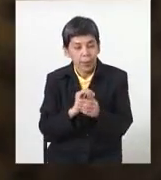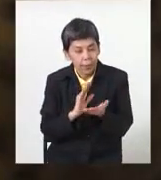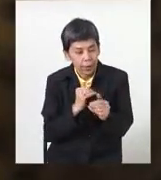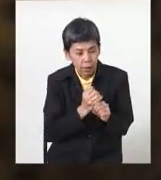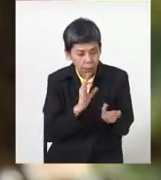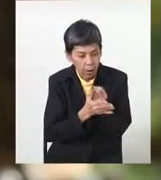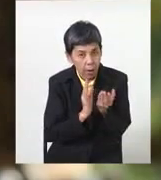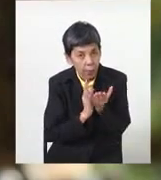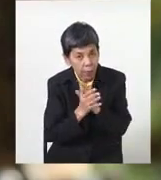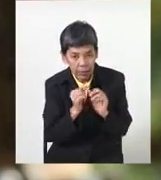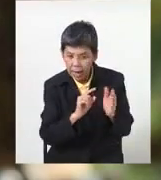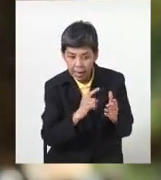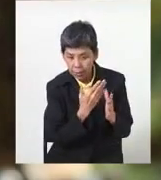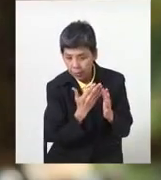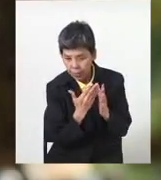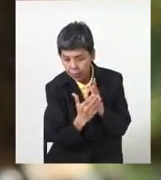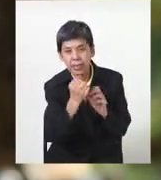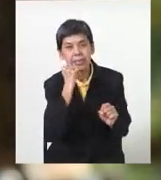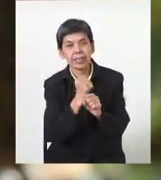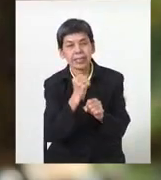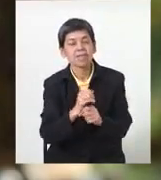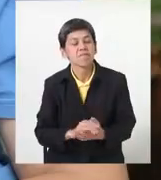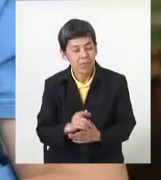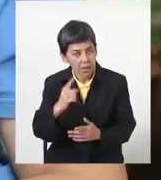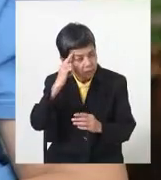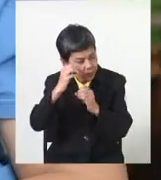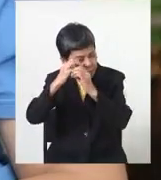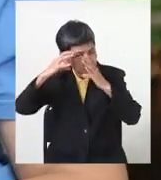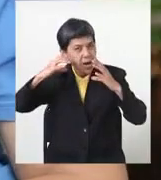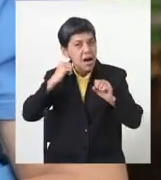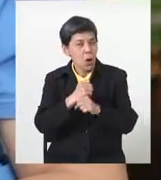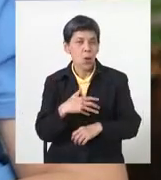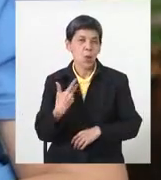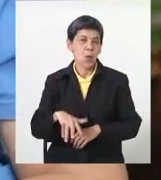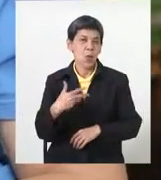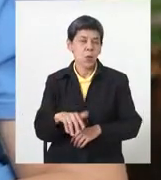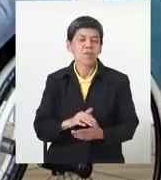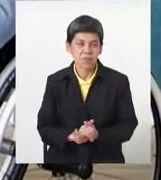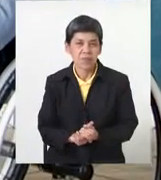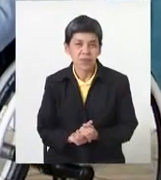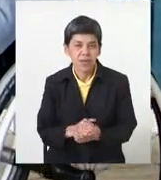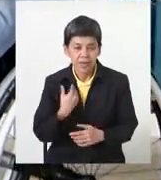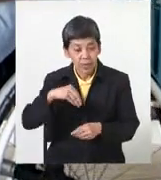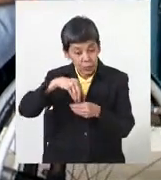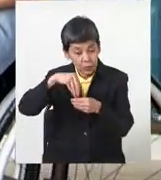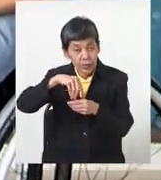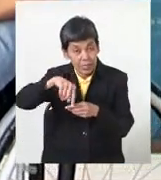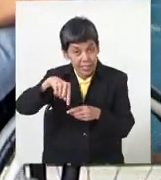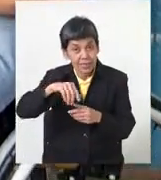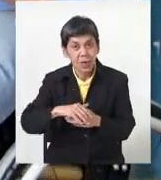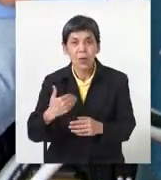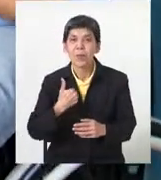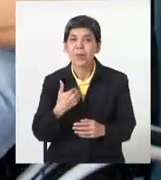อาจคือการแปรรูปเราจะต้องทำตั้งแต่ต้นน้ำถึงปลายน้ำนี่เป็นความฝันที่ท้าทายมากเลยนะครับส่วนโฮมสเตย